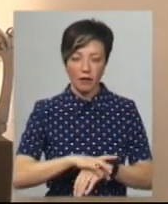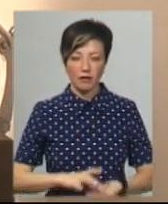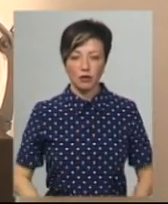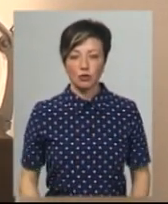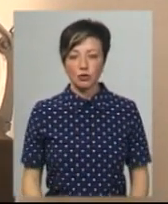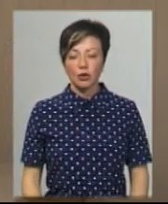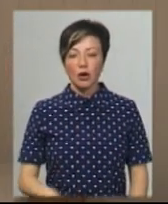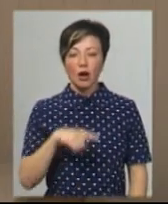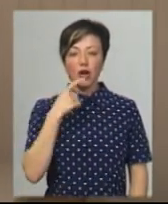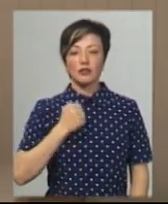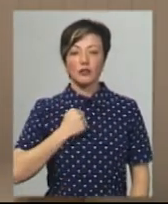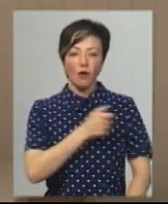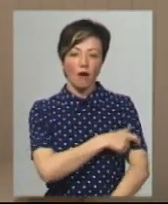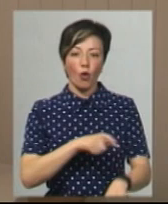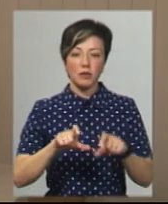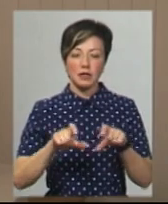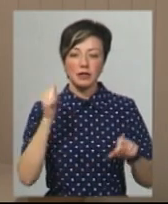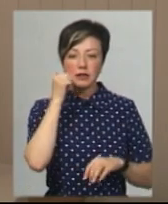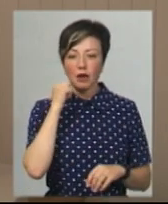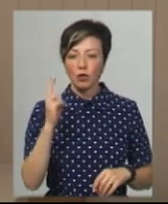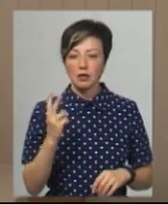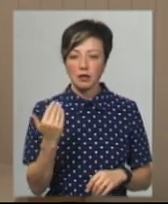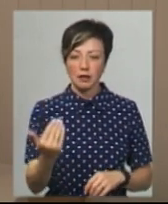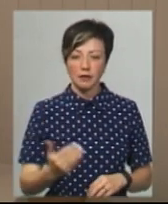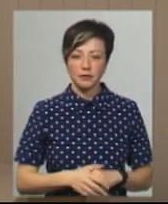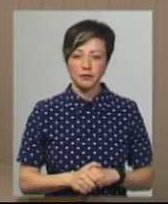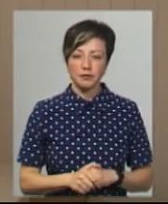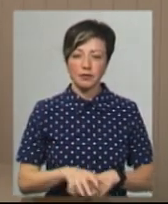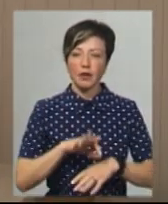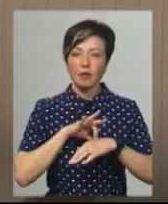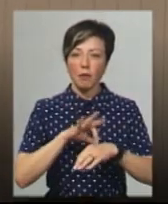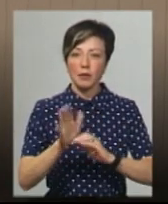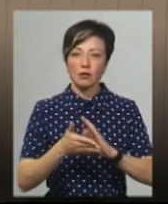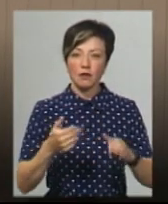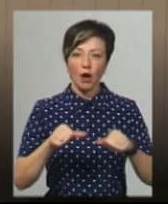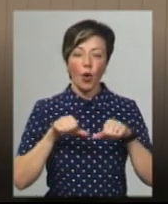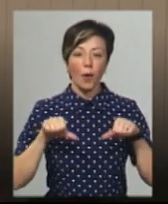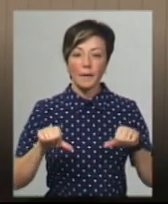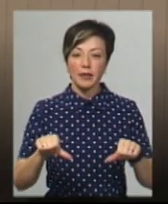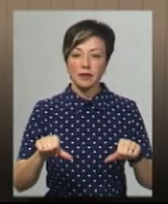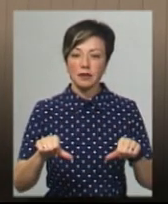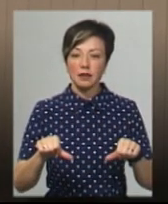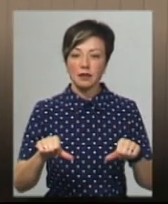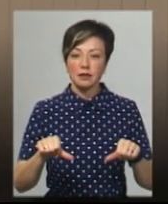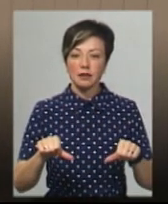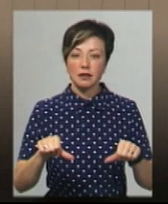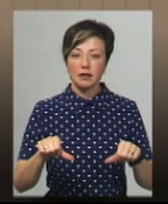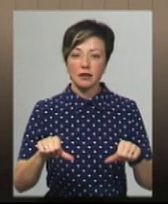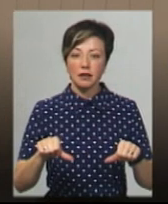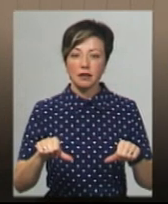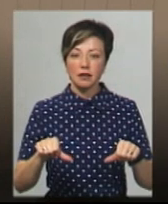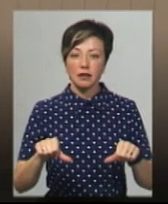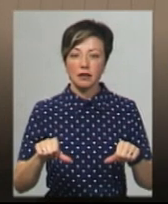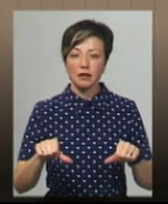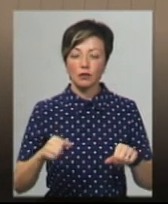комісар Старокостянтинівського військкомату Володимир Медведчук. Проходить призовна комісія призовників до призову до